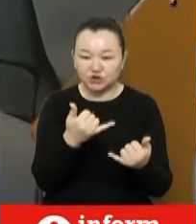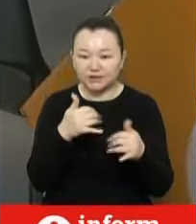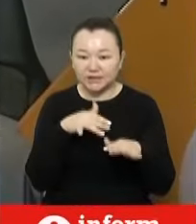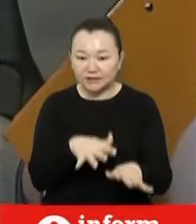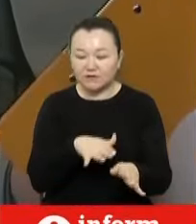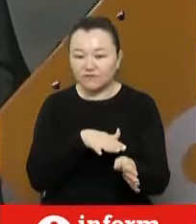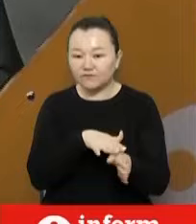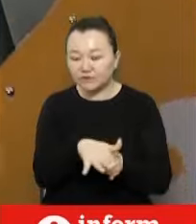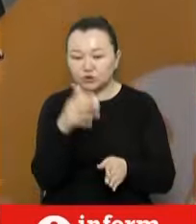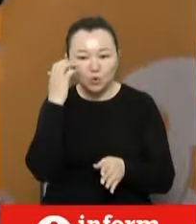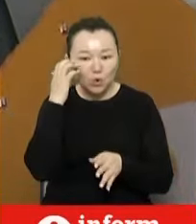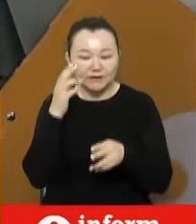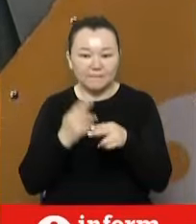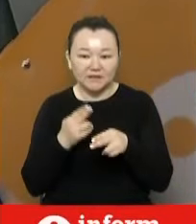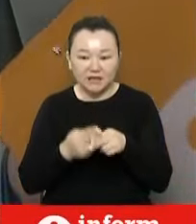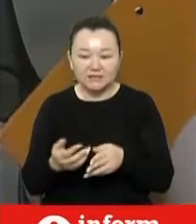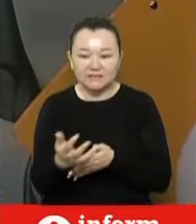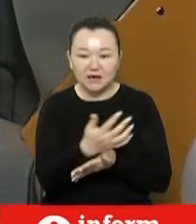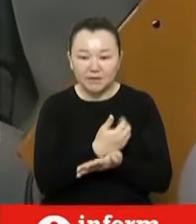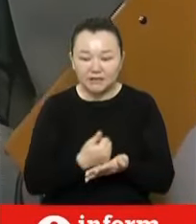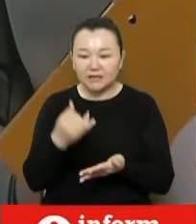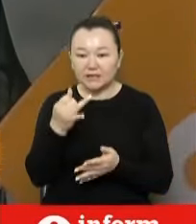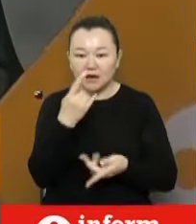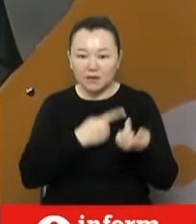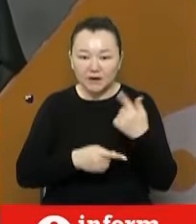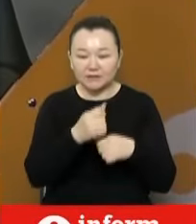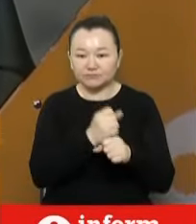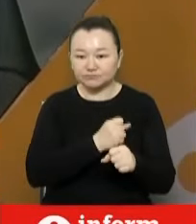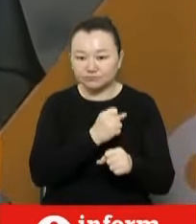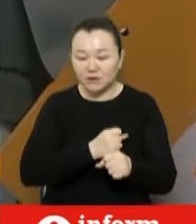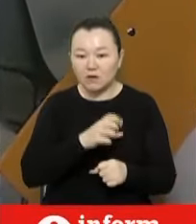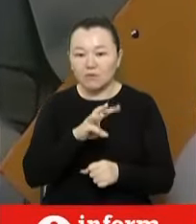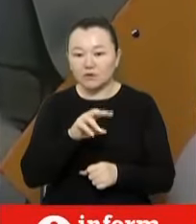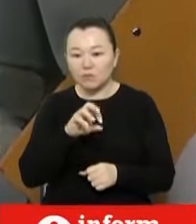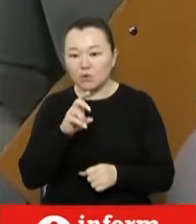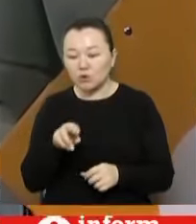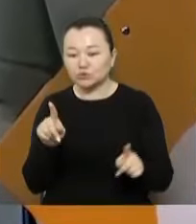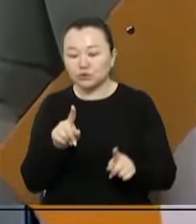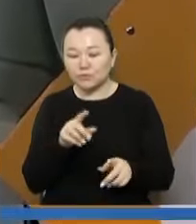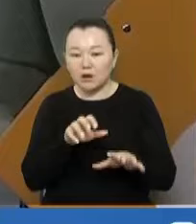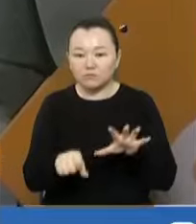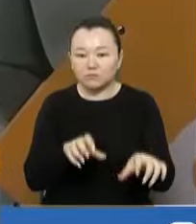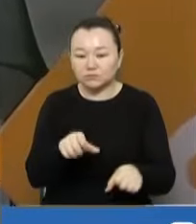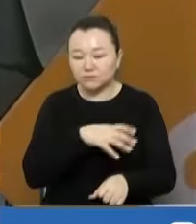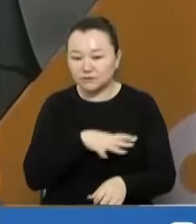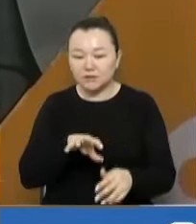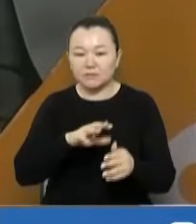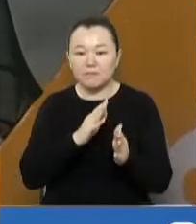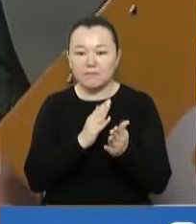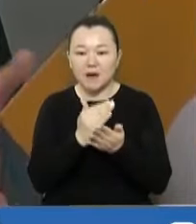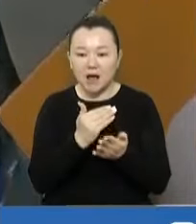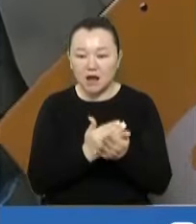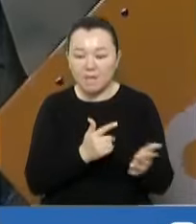министрлік қара металды жинау және қайта өңдеу нарығында монополия болмас үшін жаңа утиль алым бағдарламасын әзірлеп